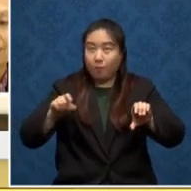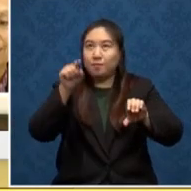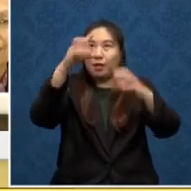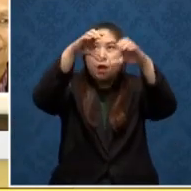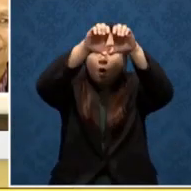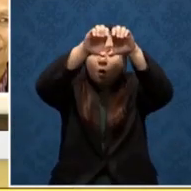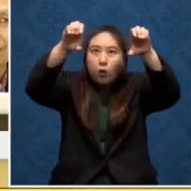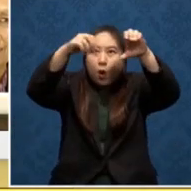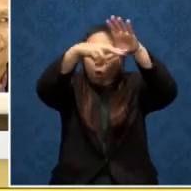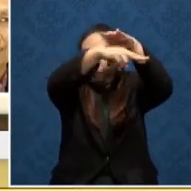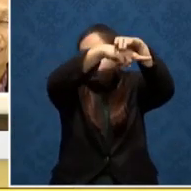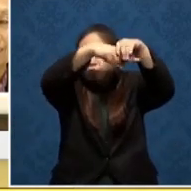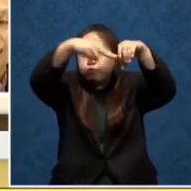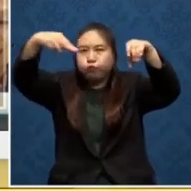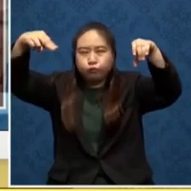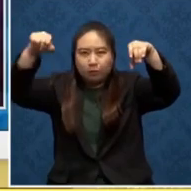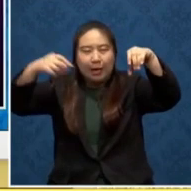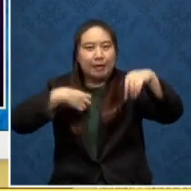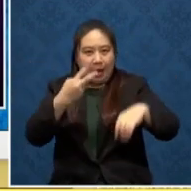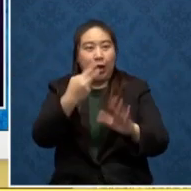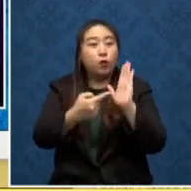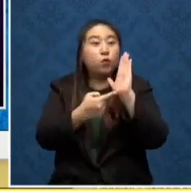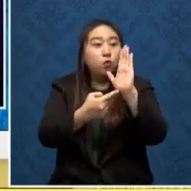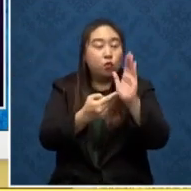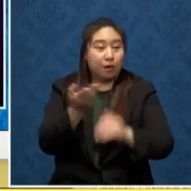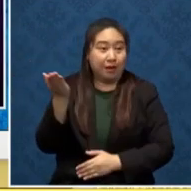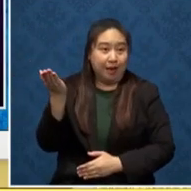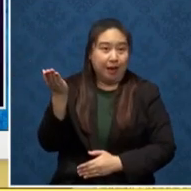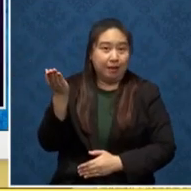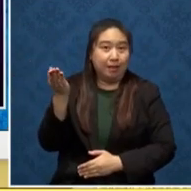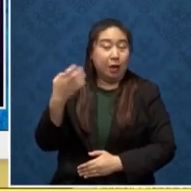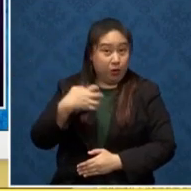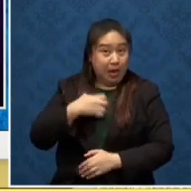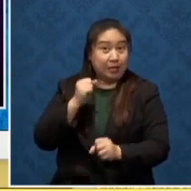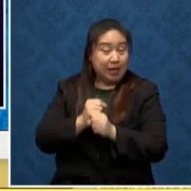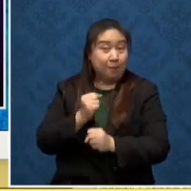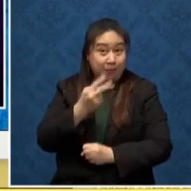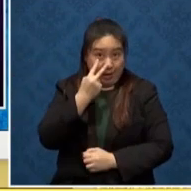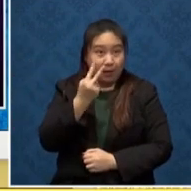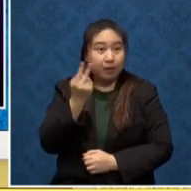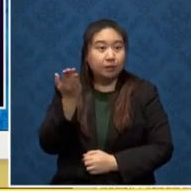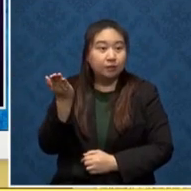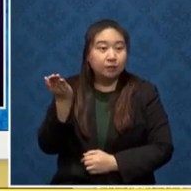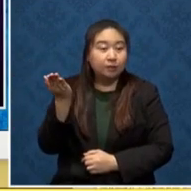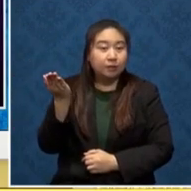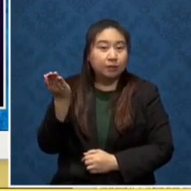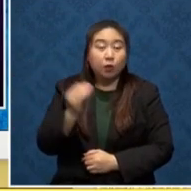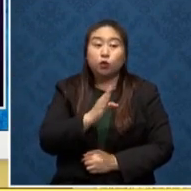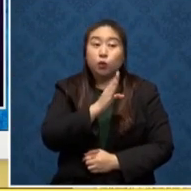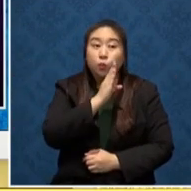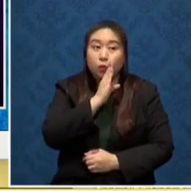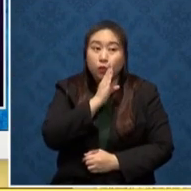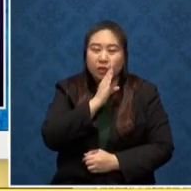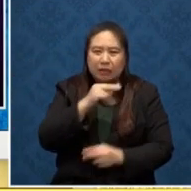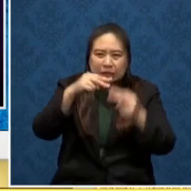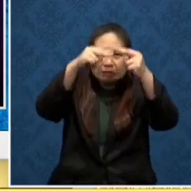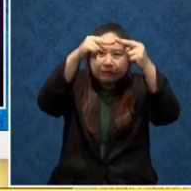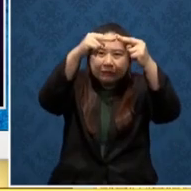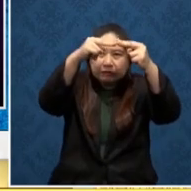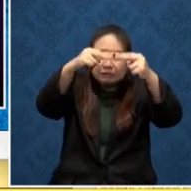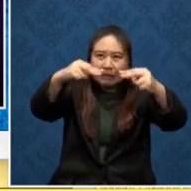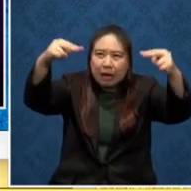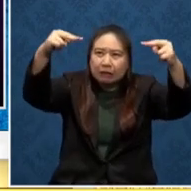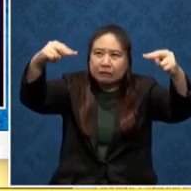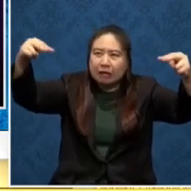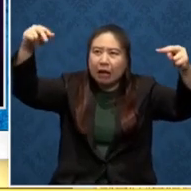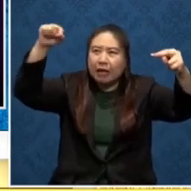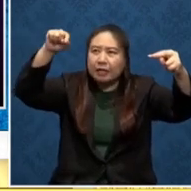ับว่าท่อร้อยสายบนอากาศที่เราอยากจะทำท่ประทานเห็นะครัว่าเมื่อเรานำสายตายที่เราเหนแขว